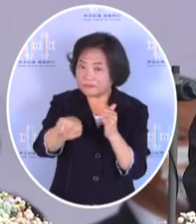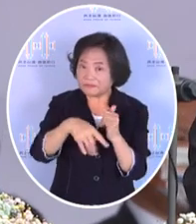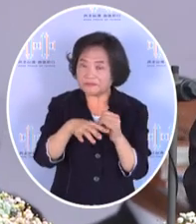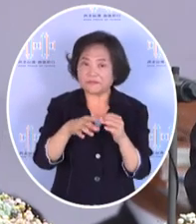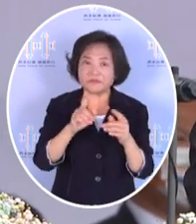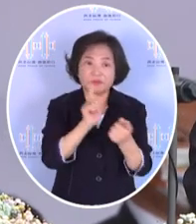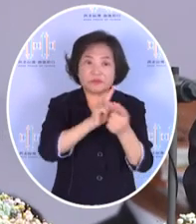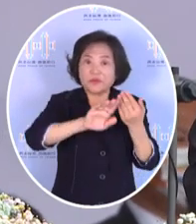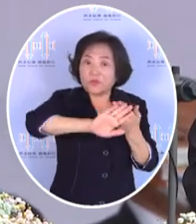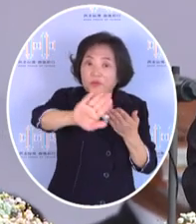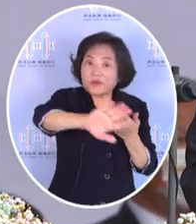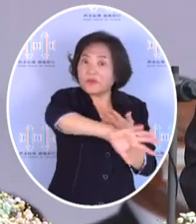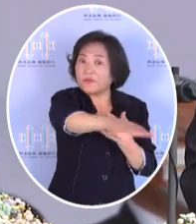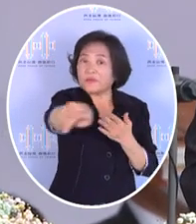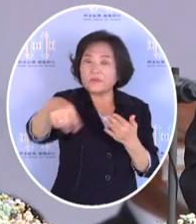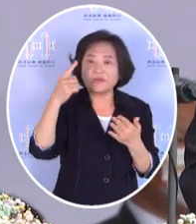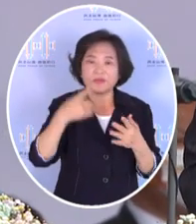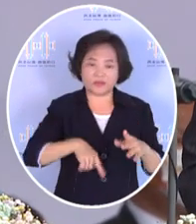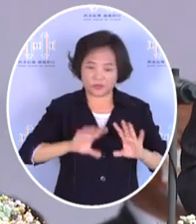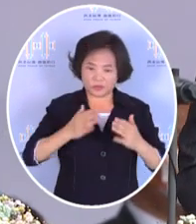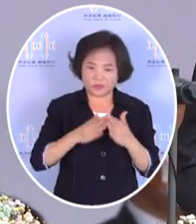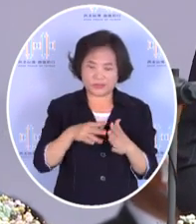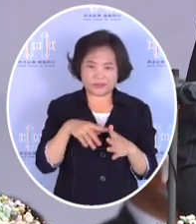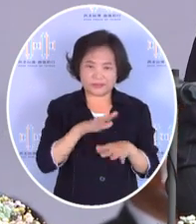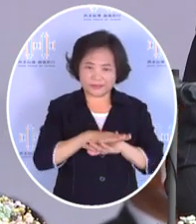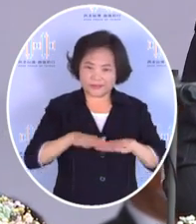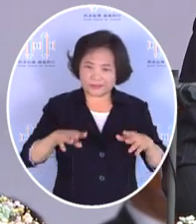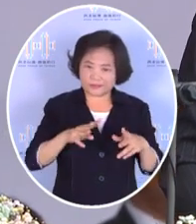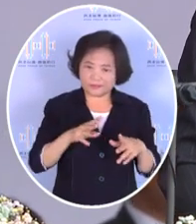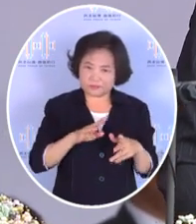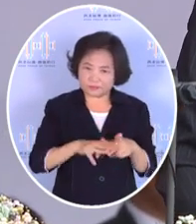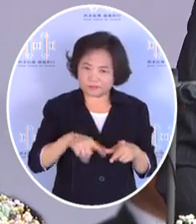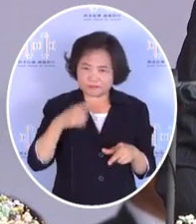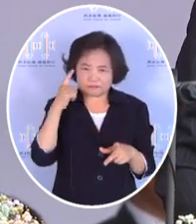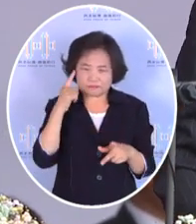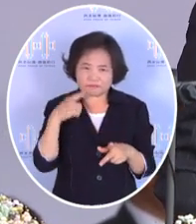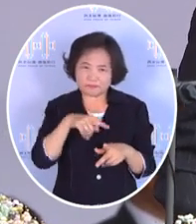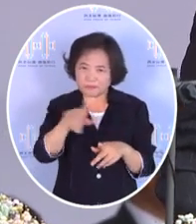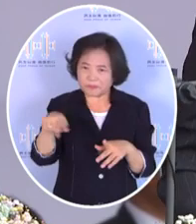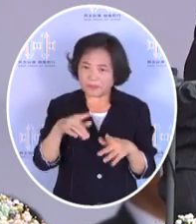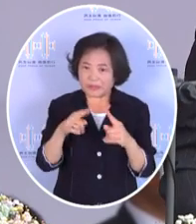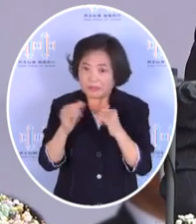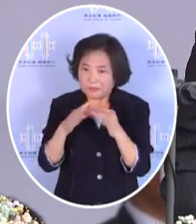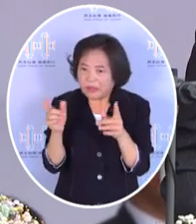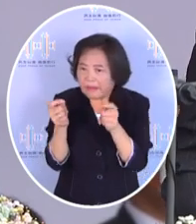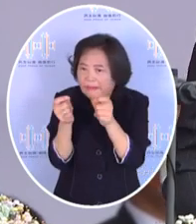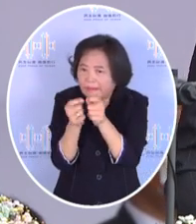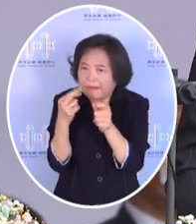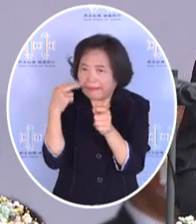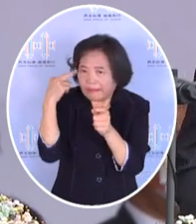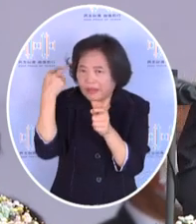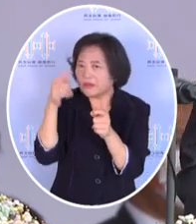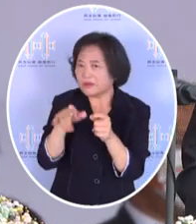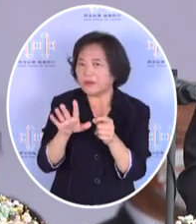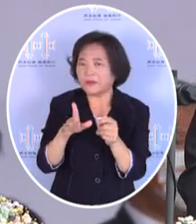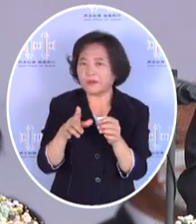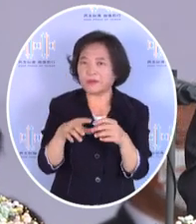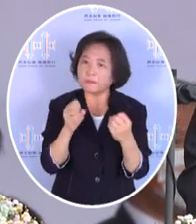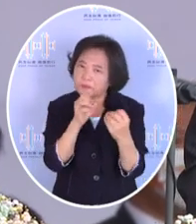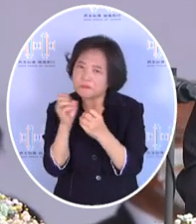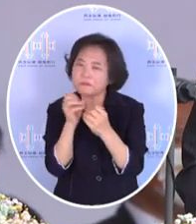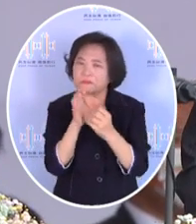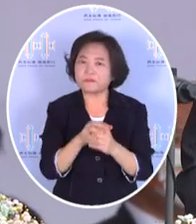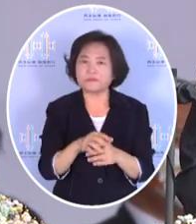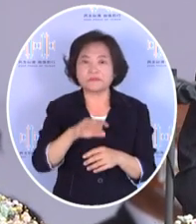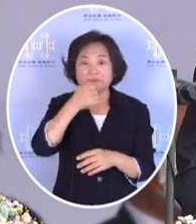对外关系以及国家安全的议题上，彼此的距离正在拉近。台湾人